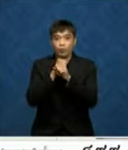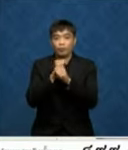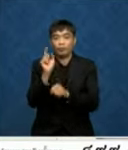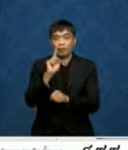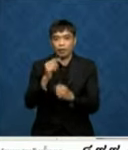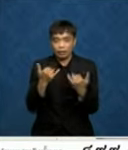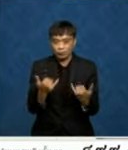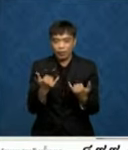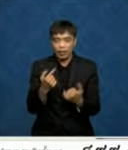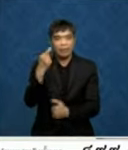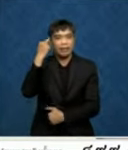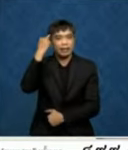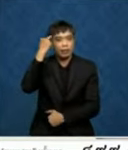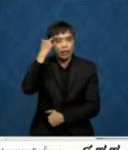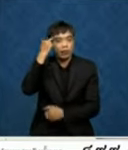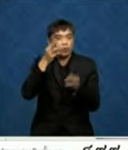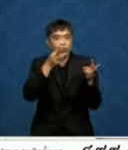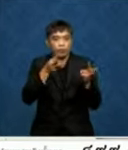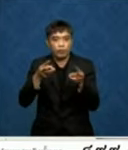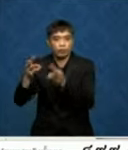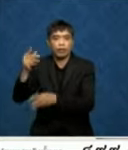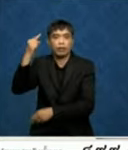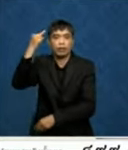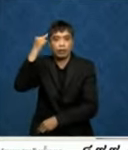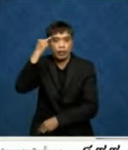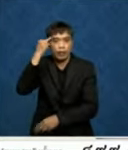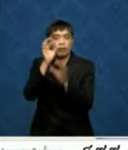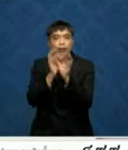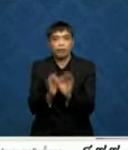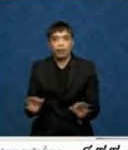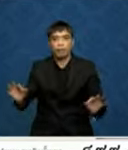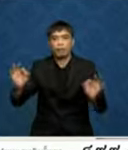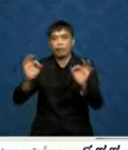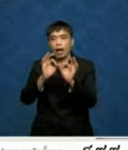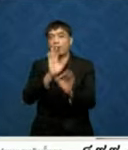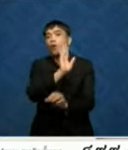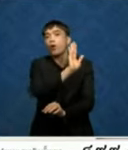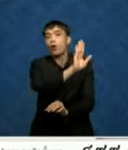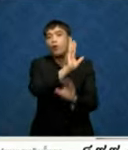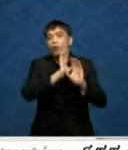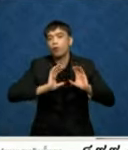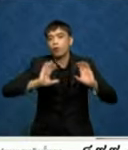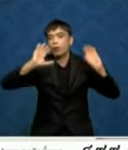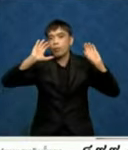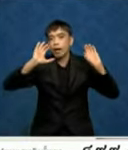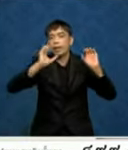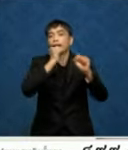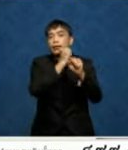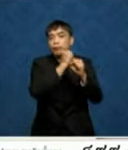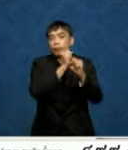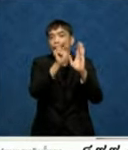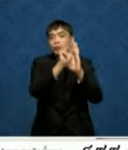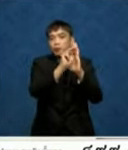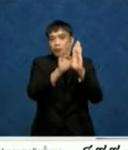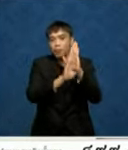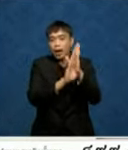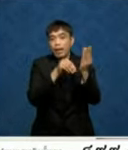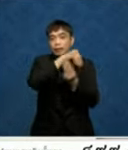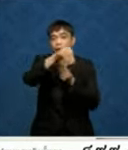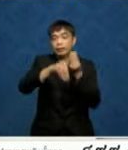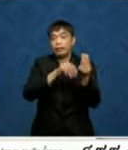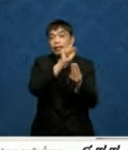มีแนวคิดสำคัญต่อสิ่งที่รัฐบาลกำลังดำเนินนโยบายทางด้านเศรษฐกิจโดยเฉพาะนโยบ